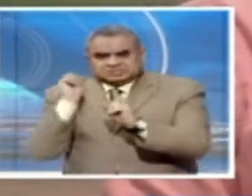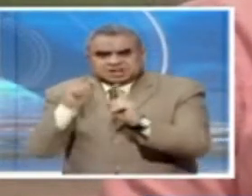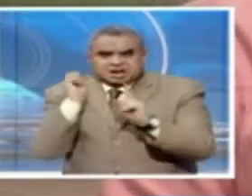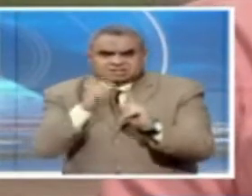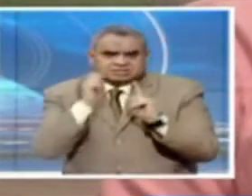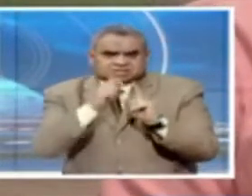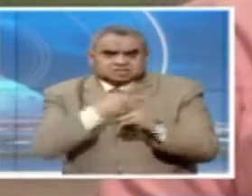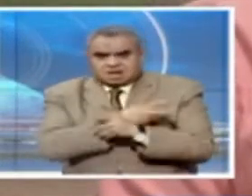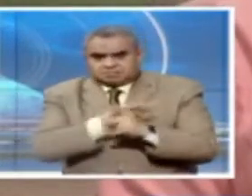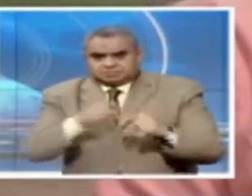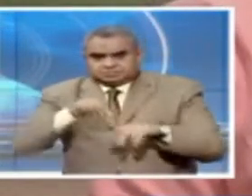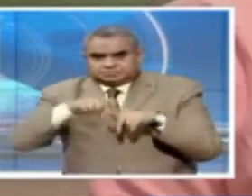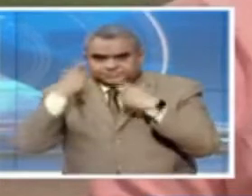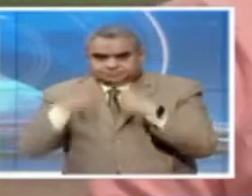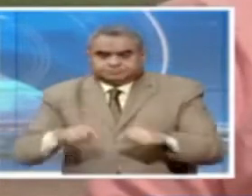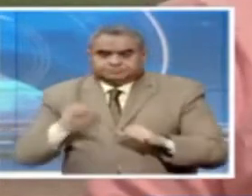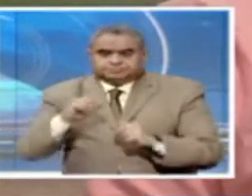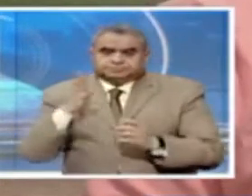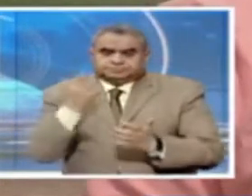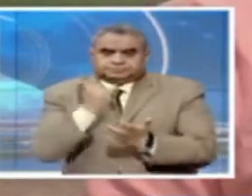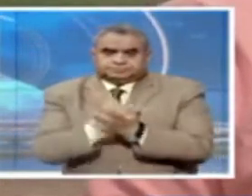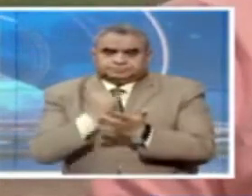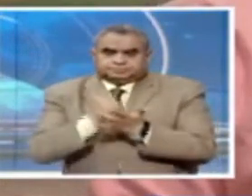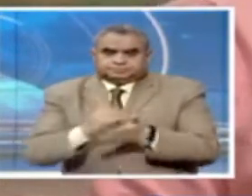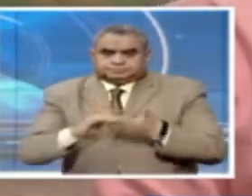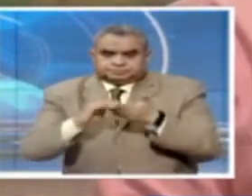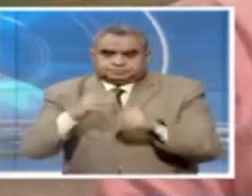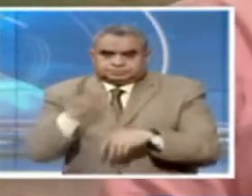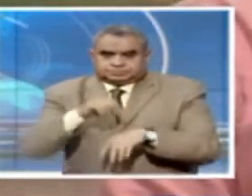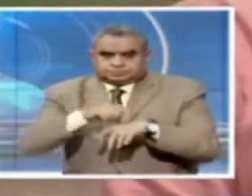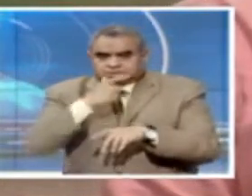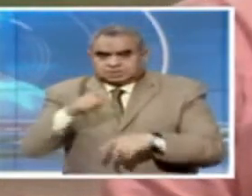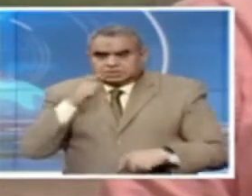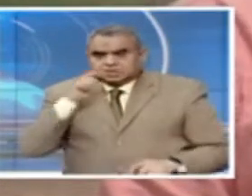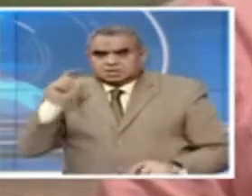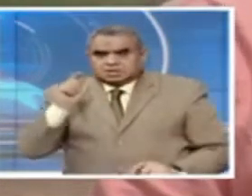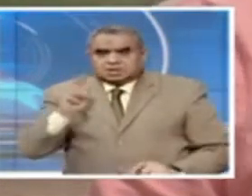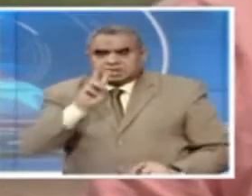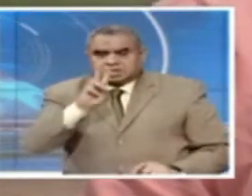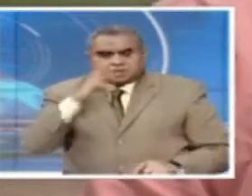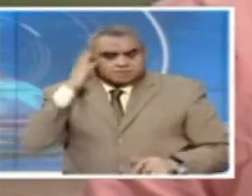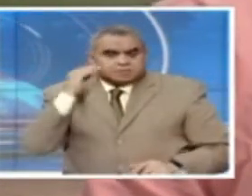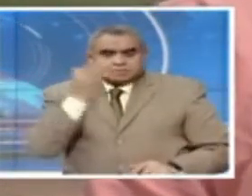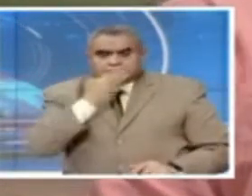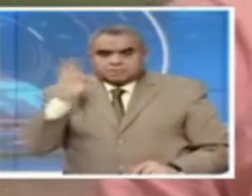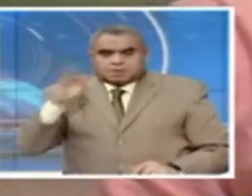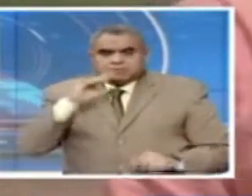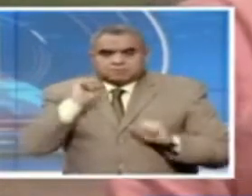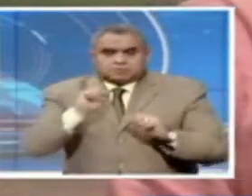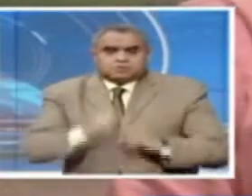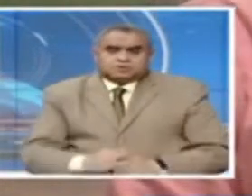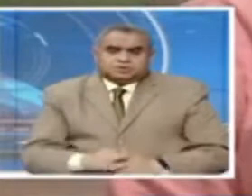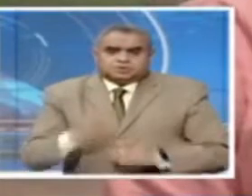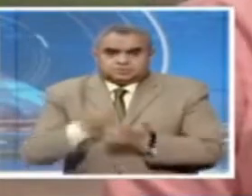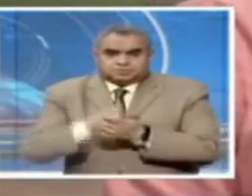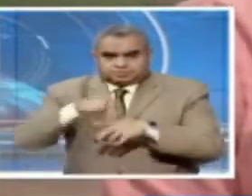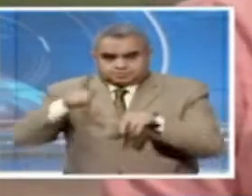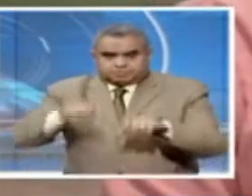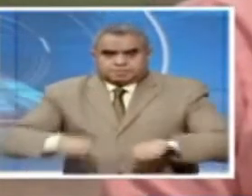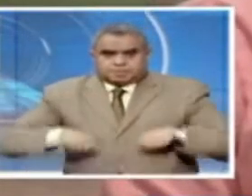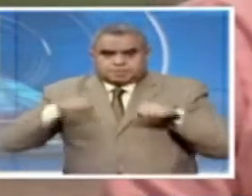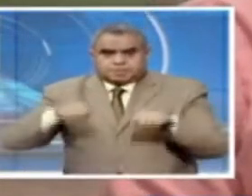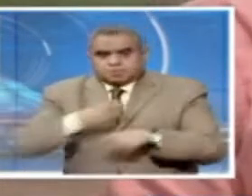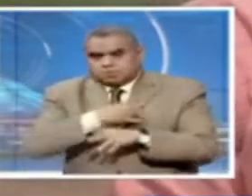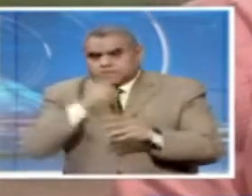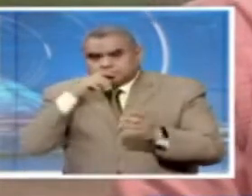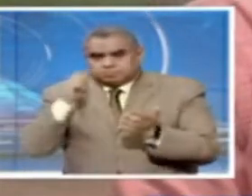مراجعة لكل مكونات الحديقة، مراجعة شبكة المرافق، مراجعة الحمامات، مراجعة شبكة الإنارة، كل المرافق الموجودة بيتم